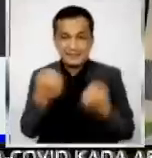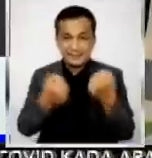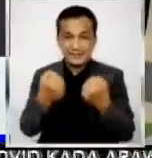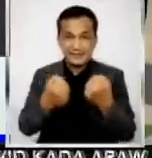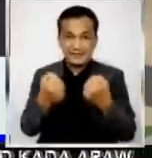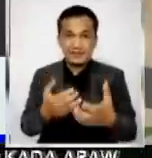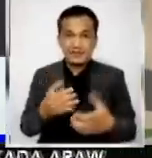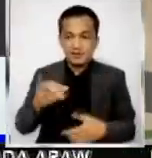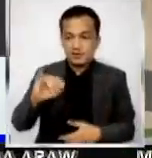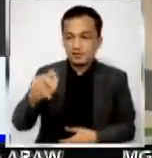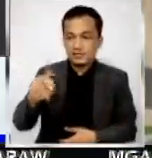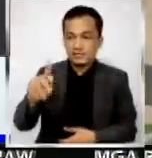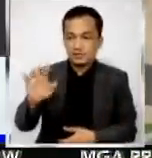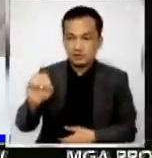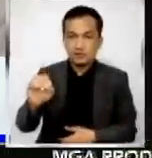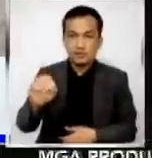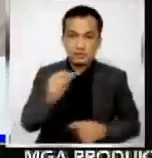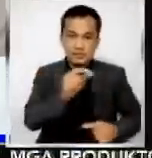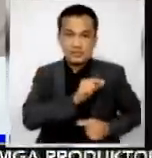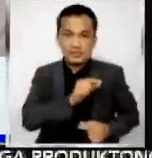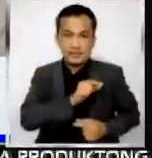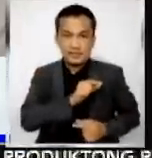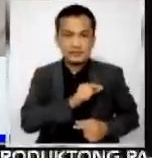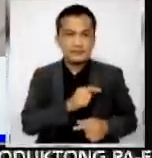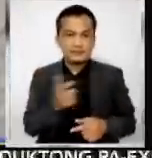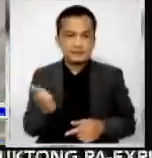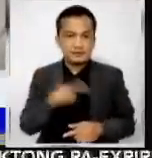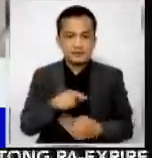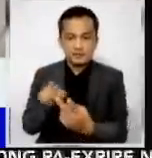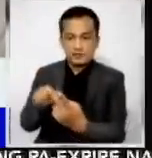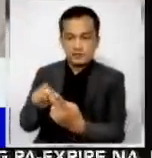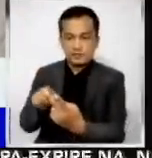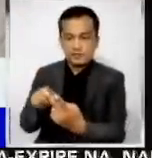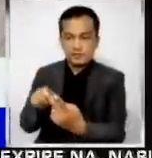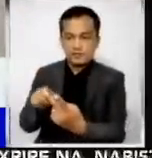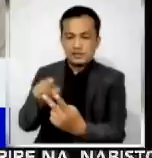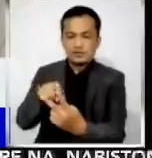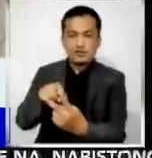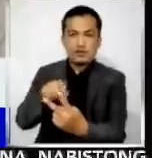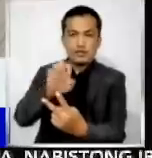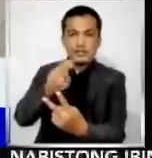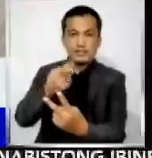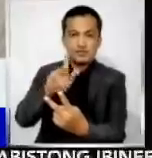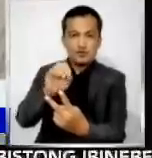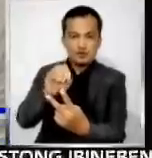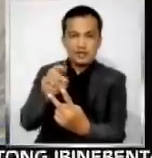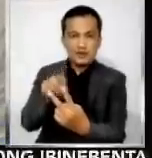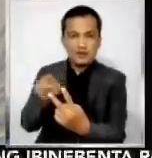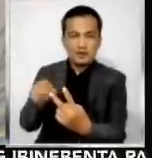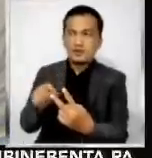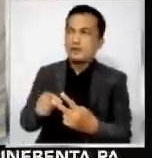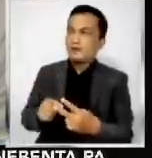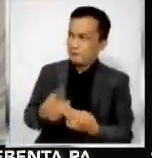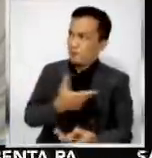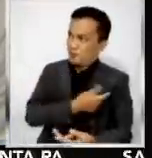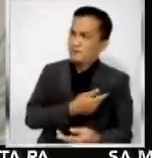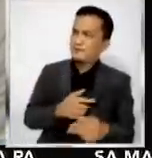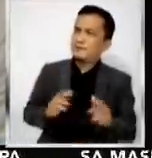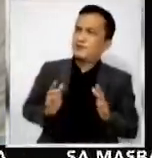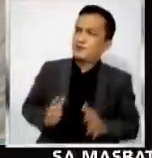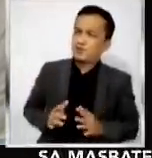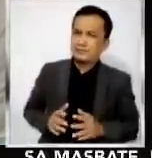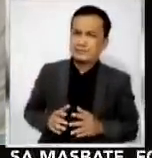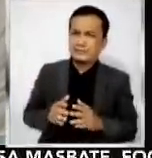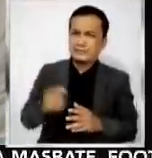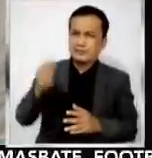at security guard na si Ernesto. Dahil nabakunahan eh, medyo ano na tayo sa COVID. Dahil wala ka nang iniisip na